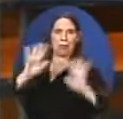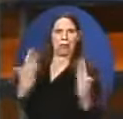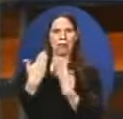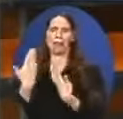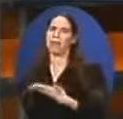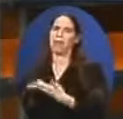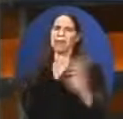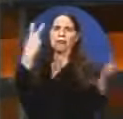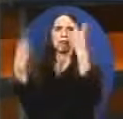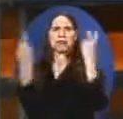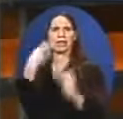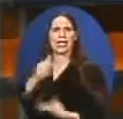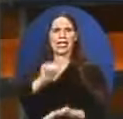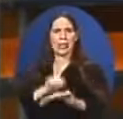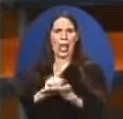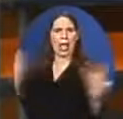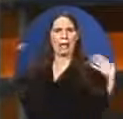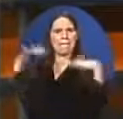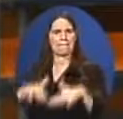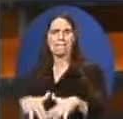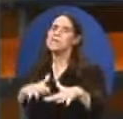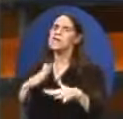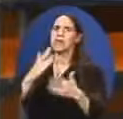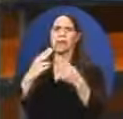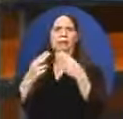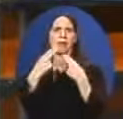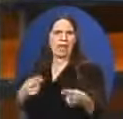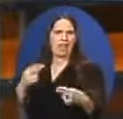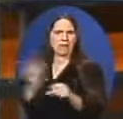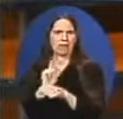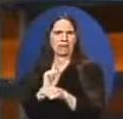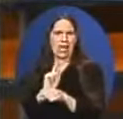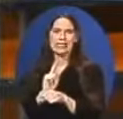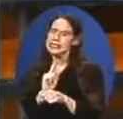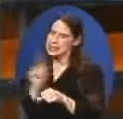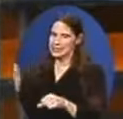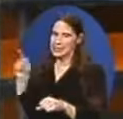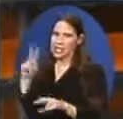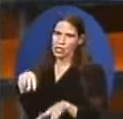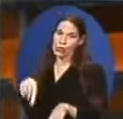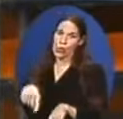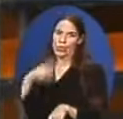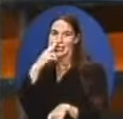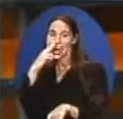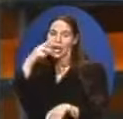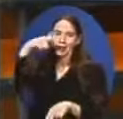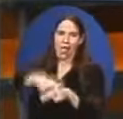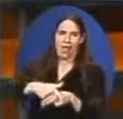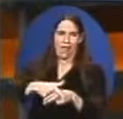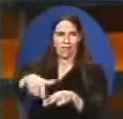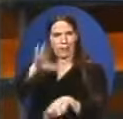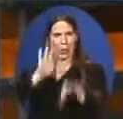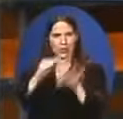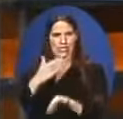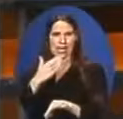מסיבת עיתונאים, כבר לבוקר, כבר מגיבה. יש כאן ניסיון להתערב במערכת הבחירות בישראל, זה ברור. יש כאן ניסיון להשפיע על דעת